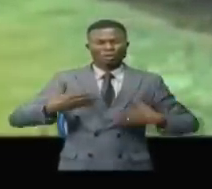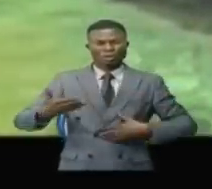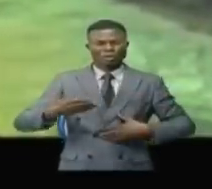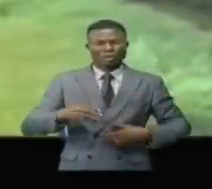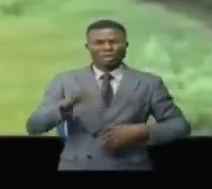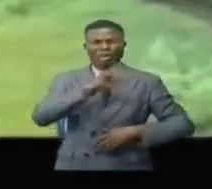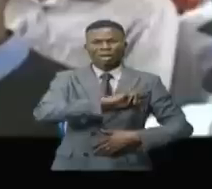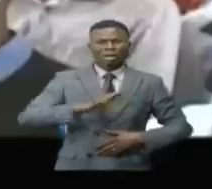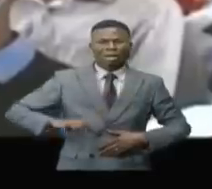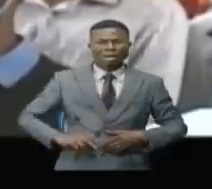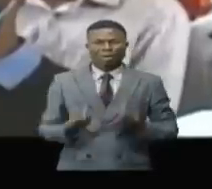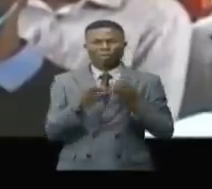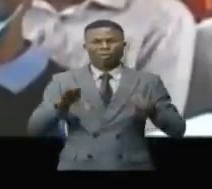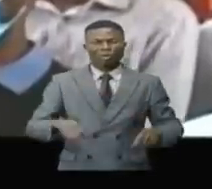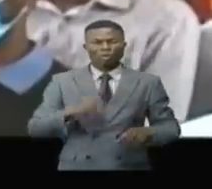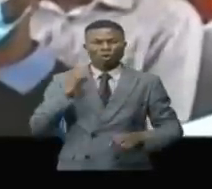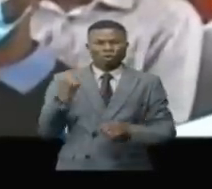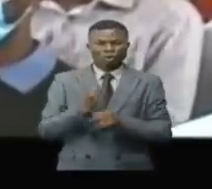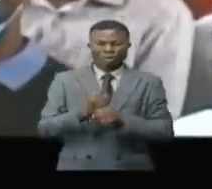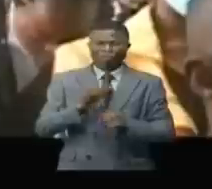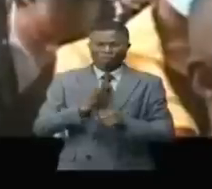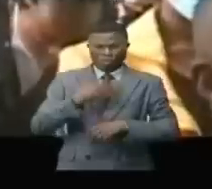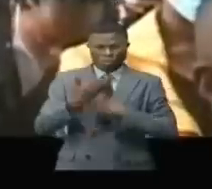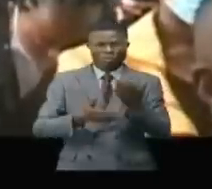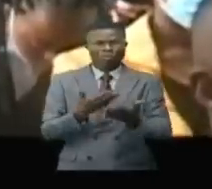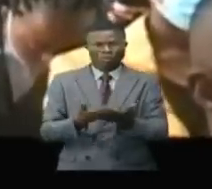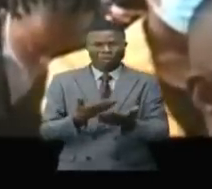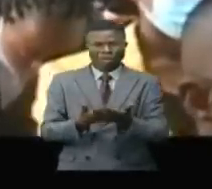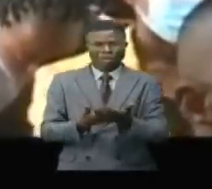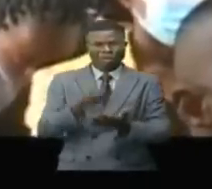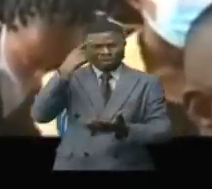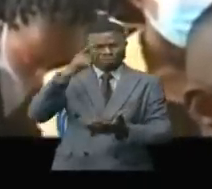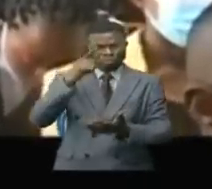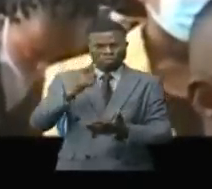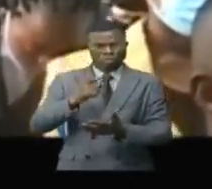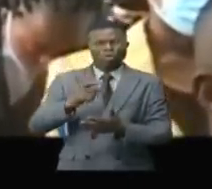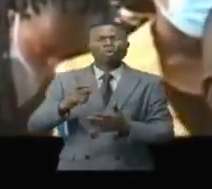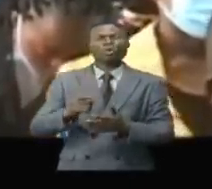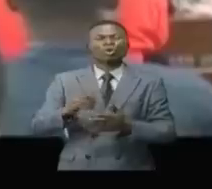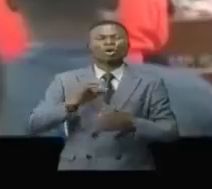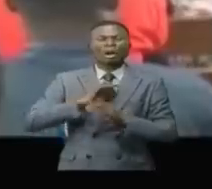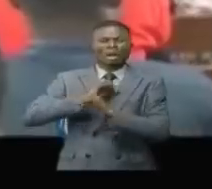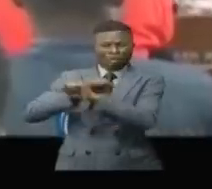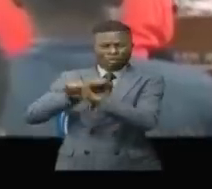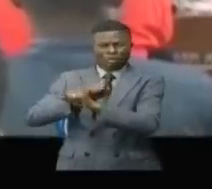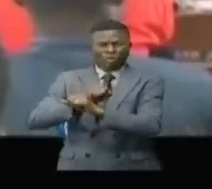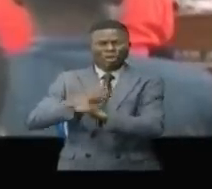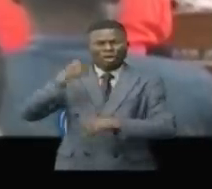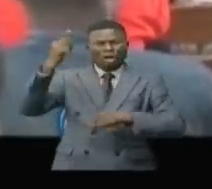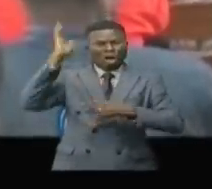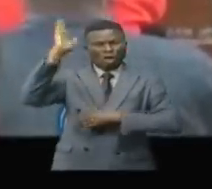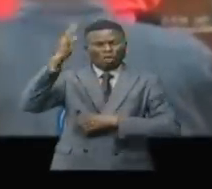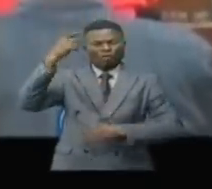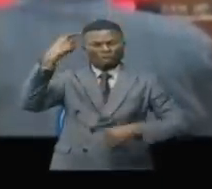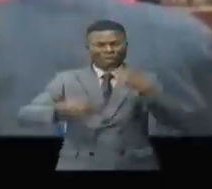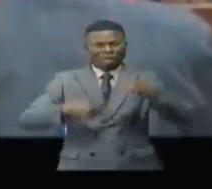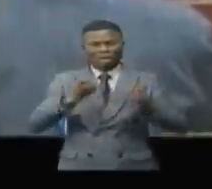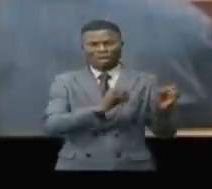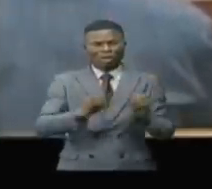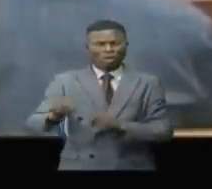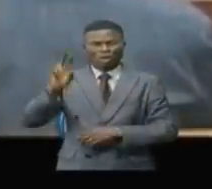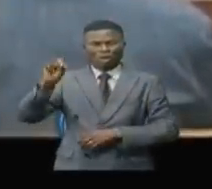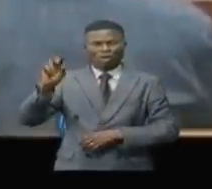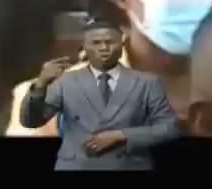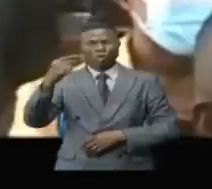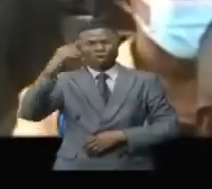République démocratique du Congo, les efforts sont en train d'être conjugués pour y faire face. La conférence débat organisée par l'ONG